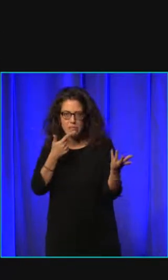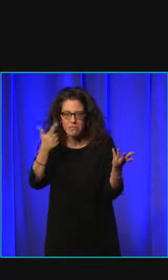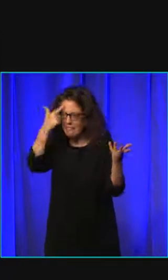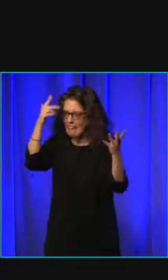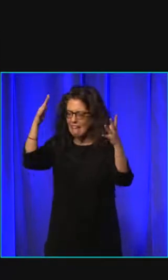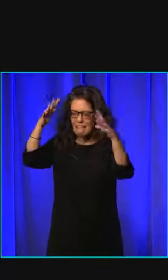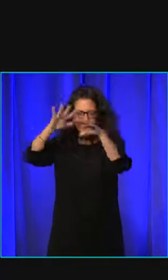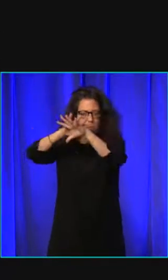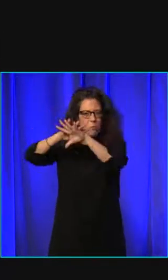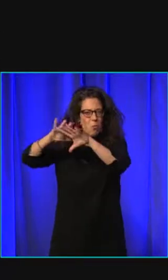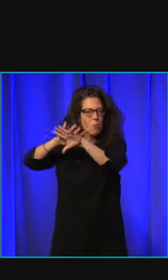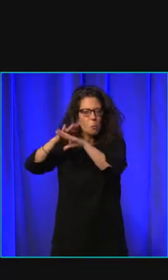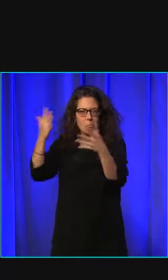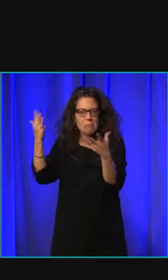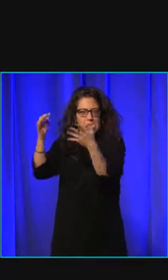tout flou. »